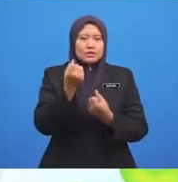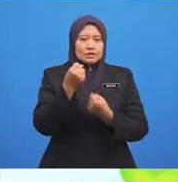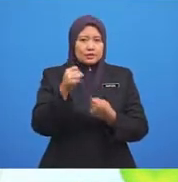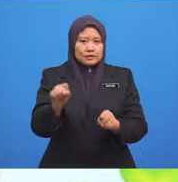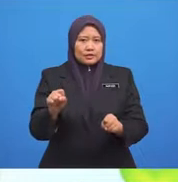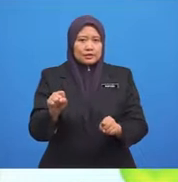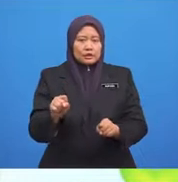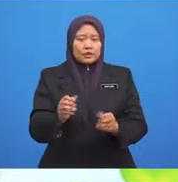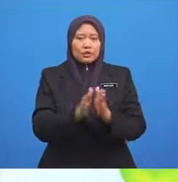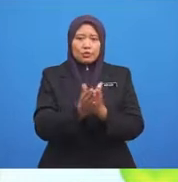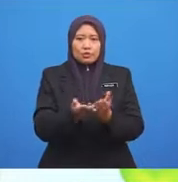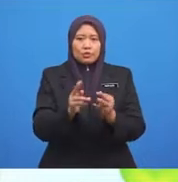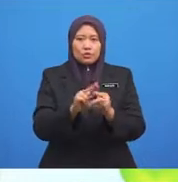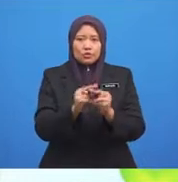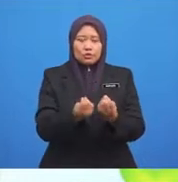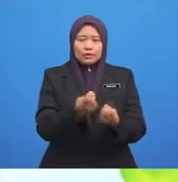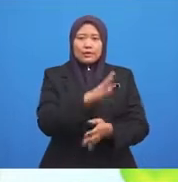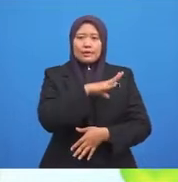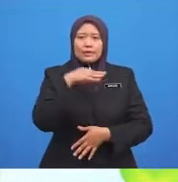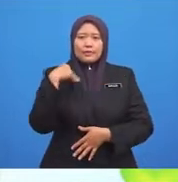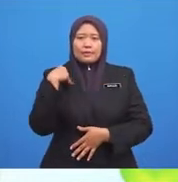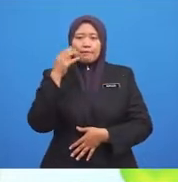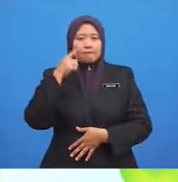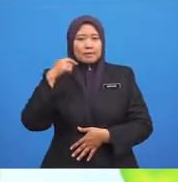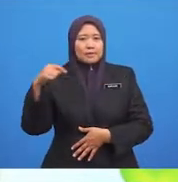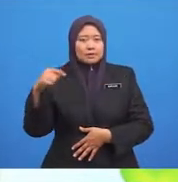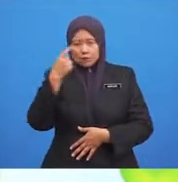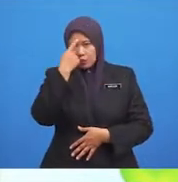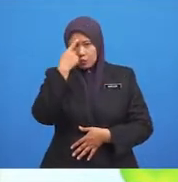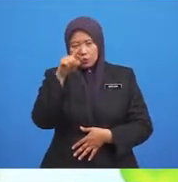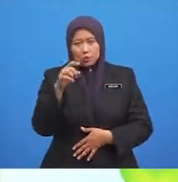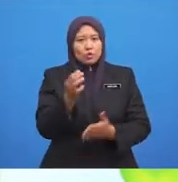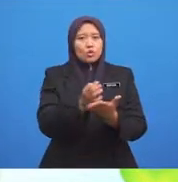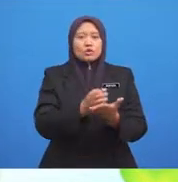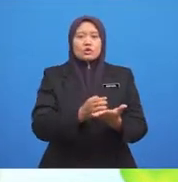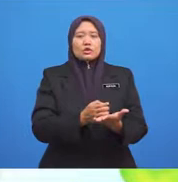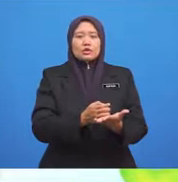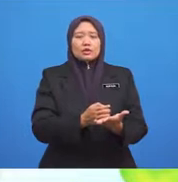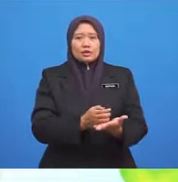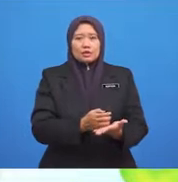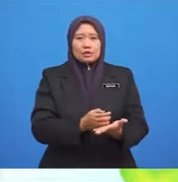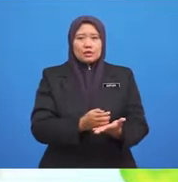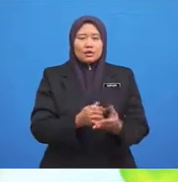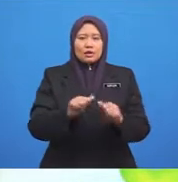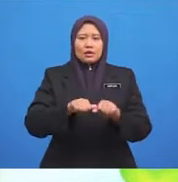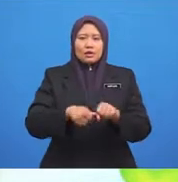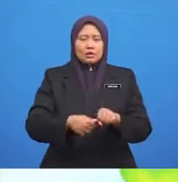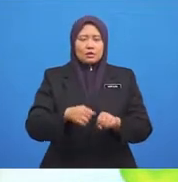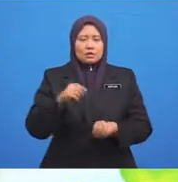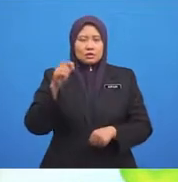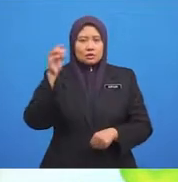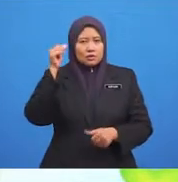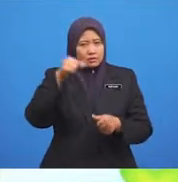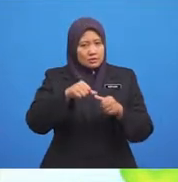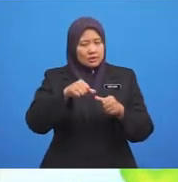dan pensel untuk membuat catatan agar kamu dapat ingat apa yang